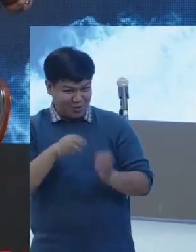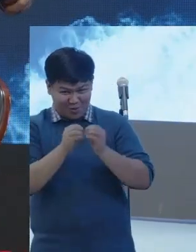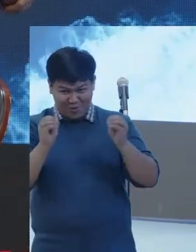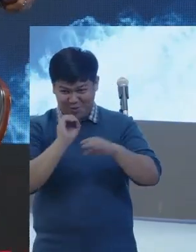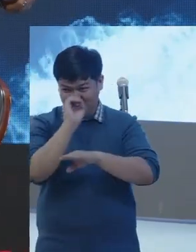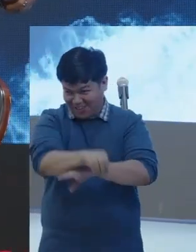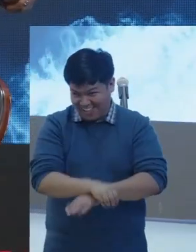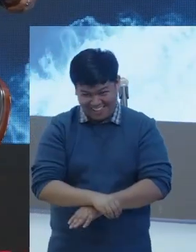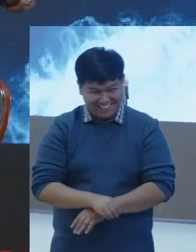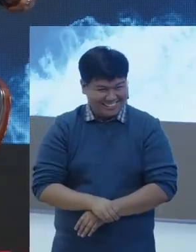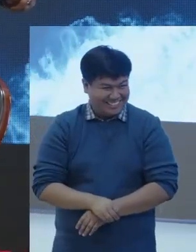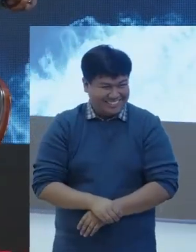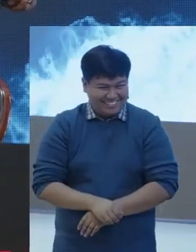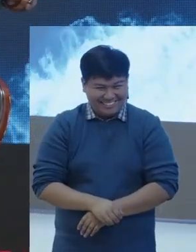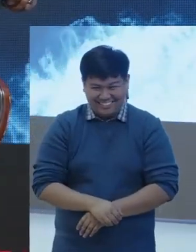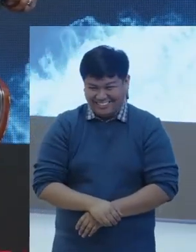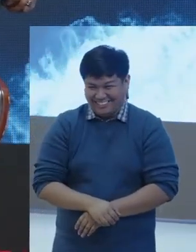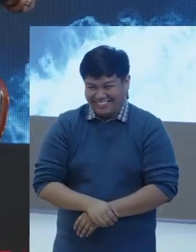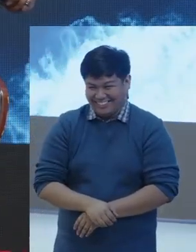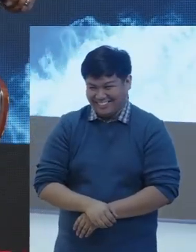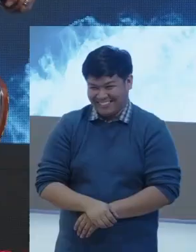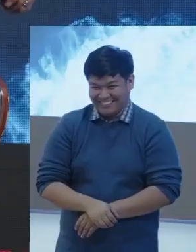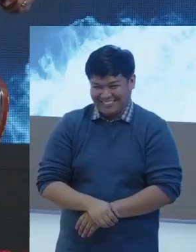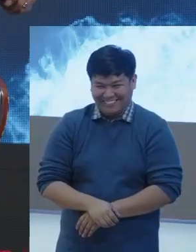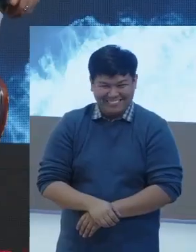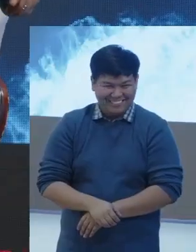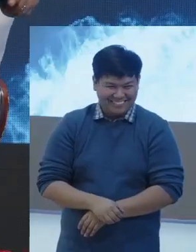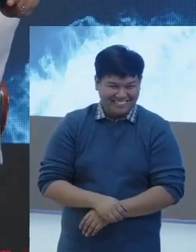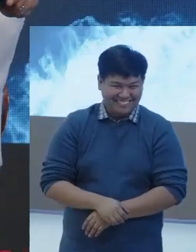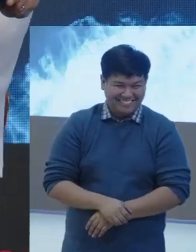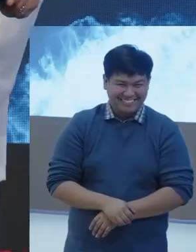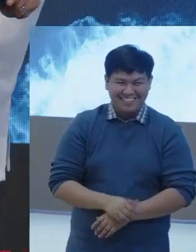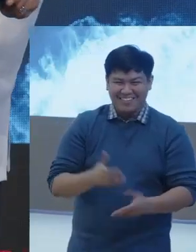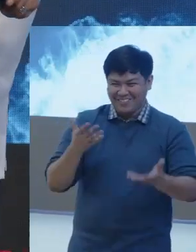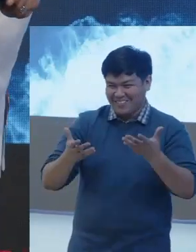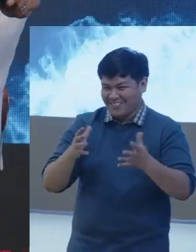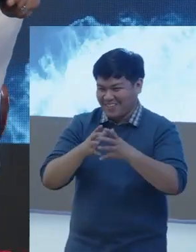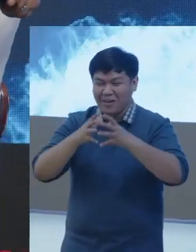na dahil sa taksang-taksang kasalanan na inyo nang nagawa,